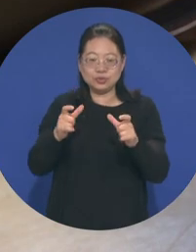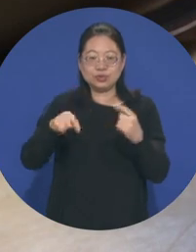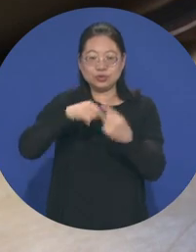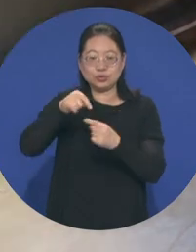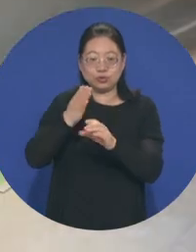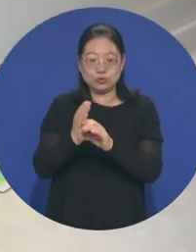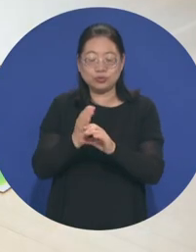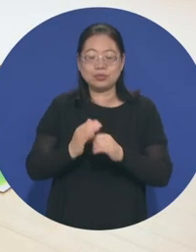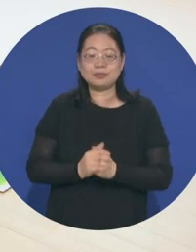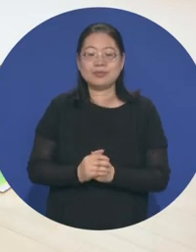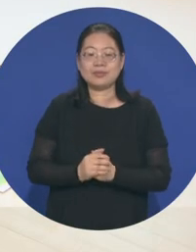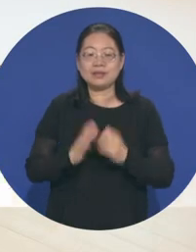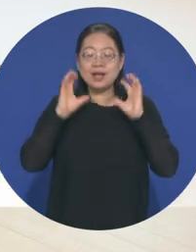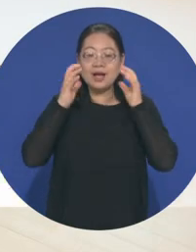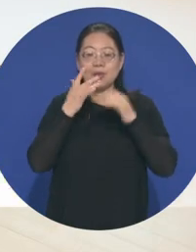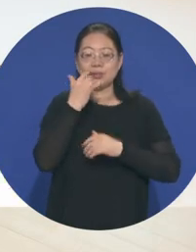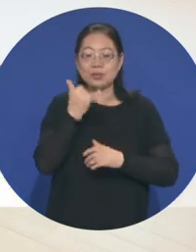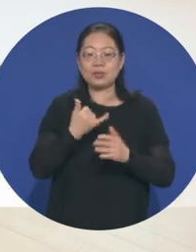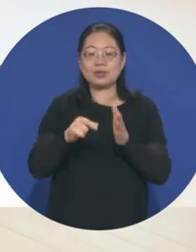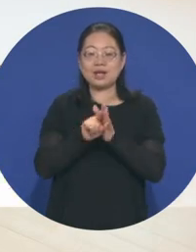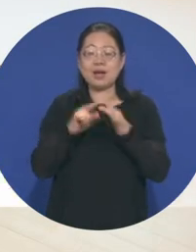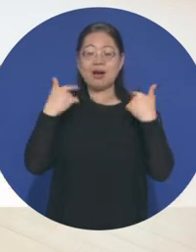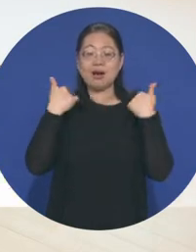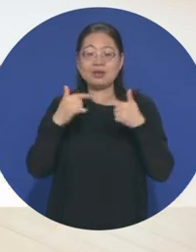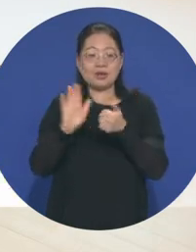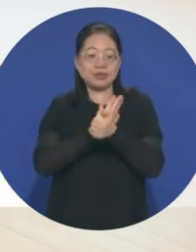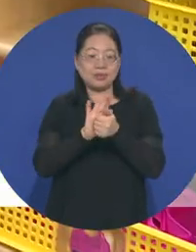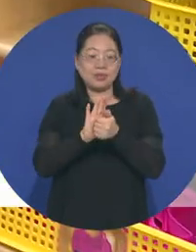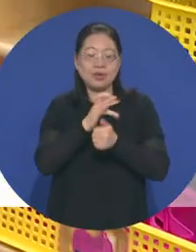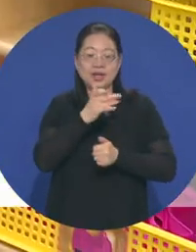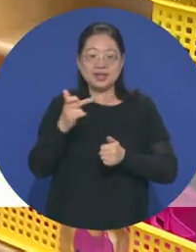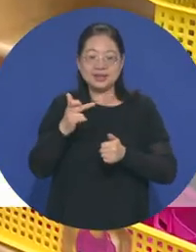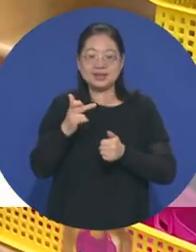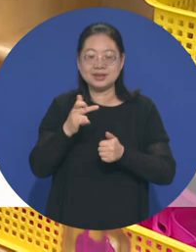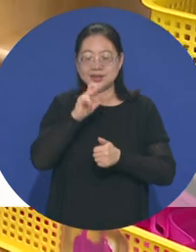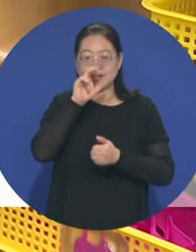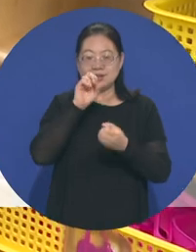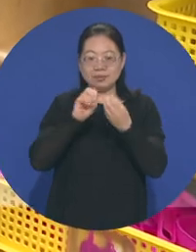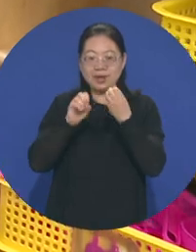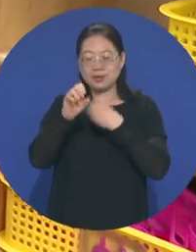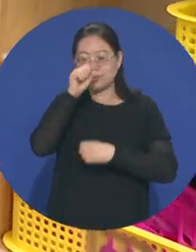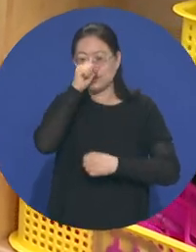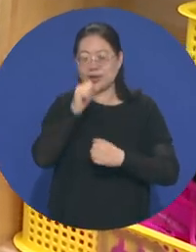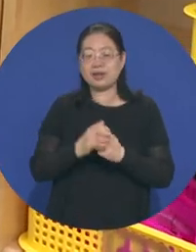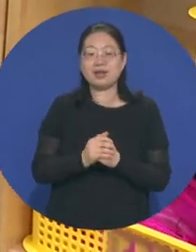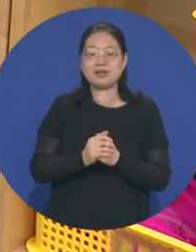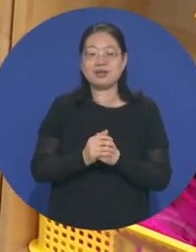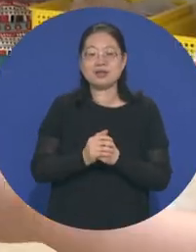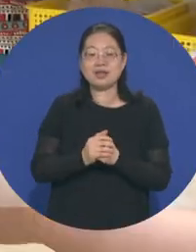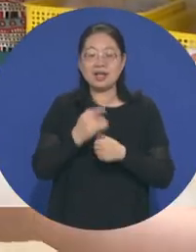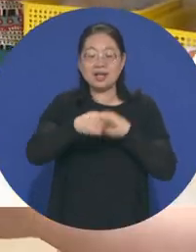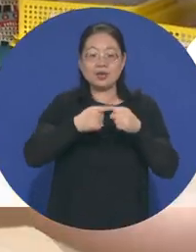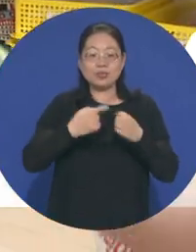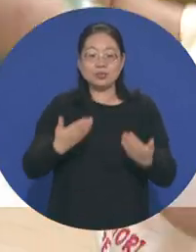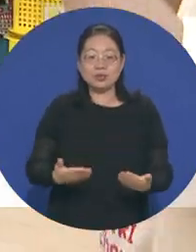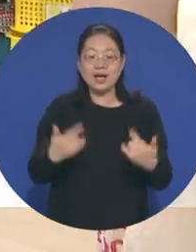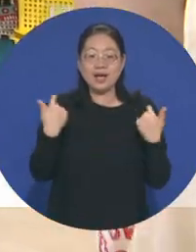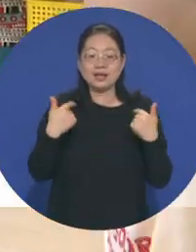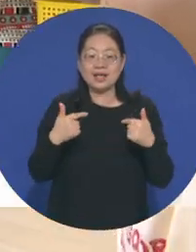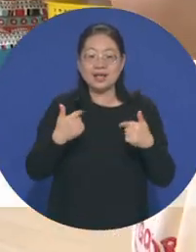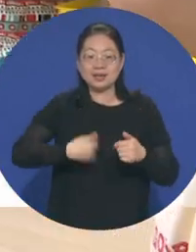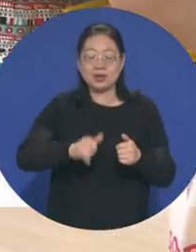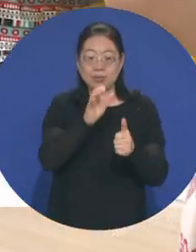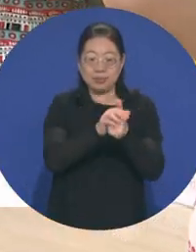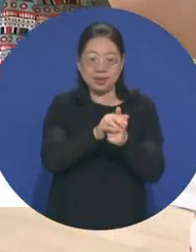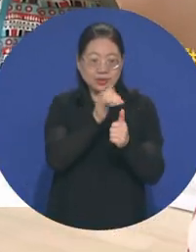중입니다. 아이들과 부모를 위한 언제나 돌봄도 큰 호응을 얻고 있습니다. 특히 연중무휴 언제든지